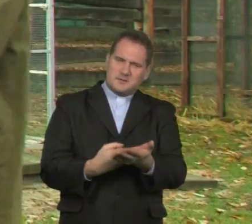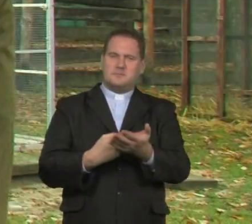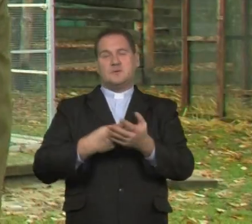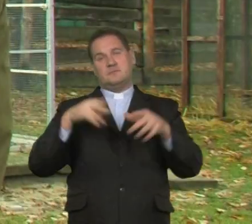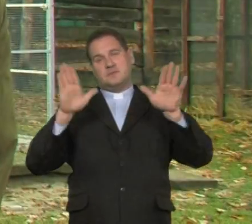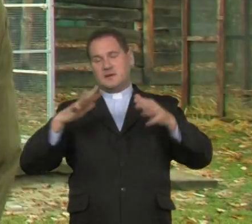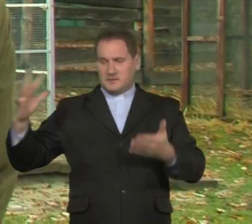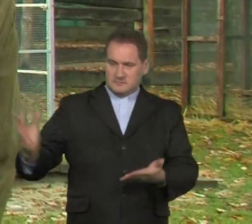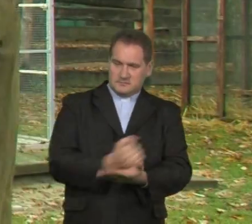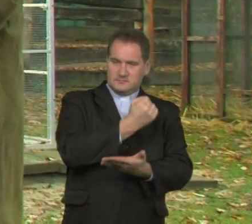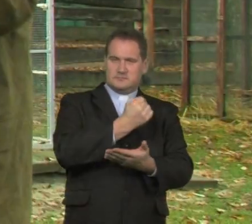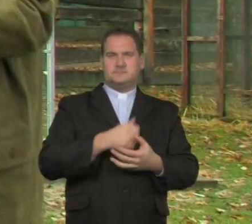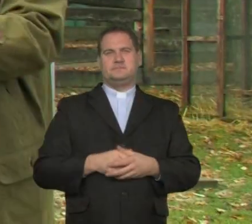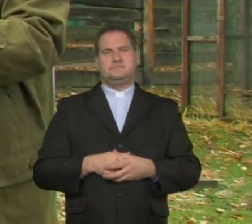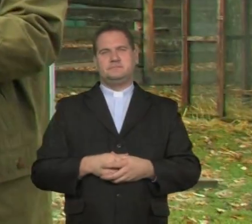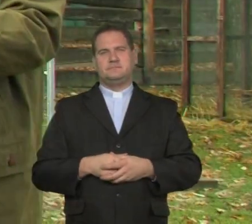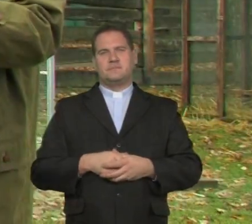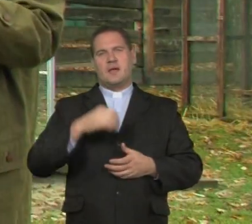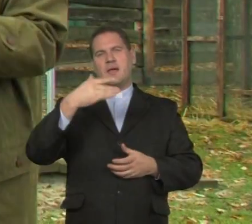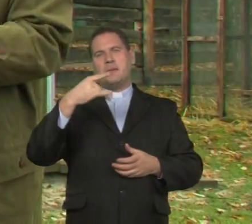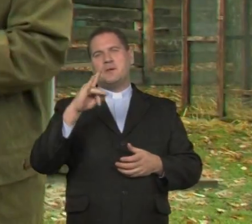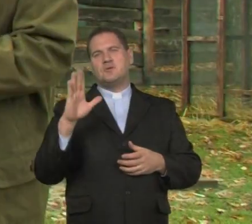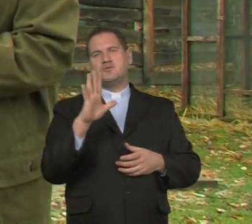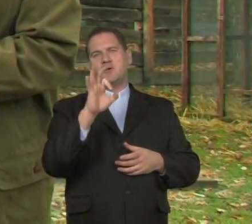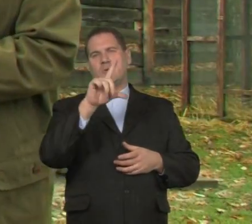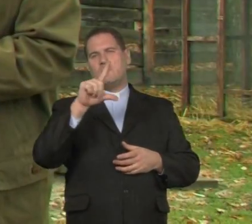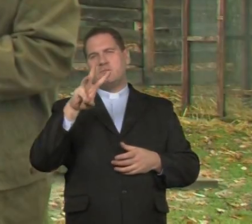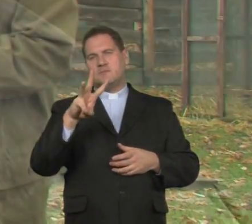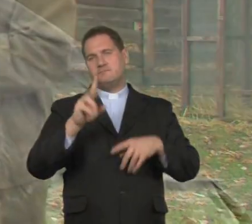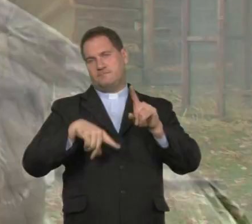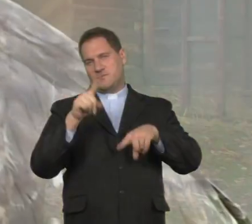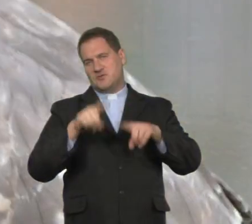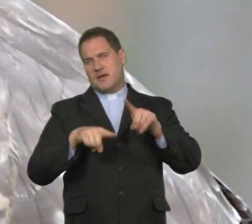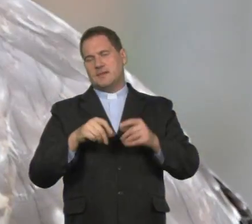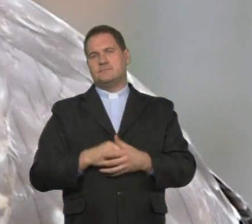asfalcie, i wtedy myszołowy sprzątają je i mają w ten sposób pokarm.